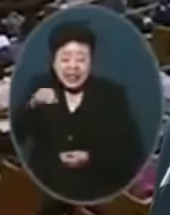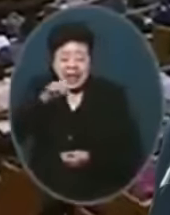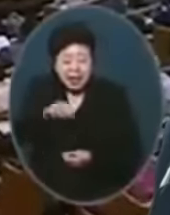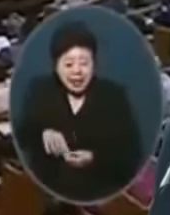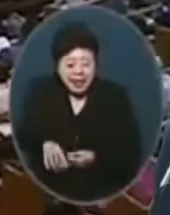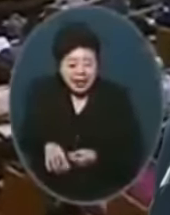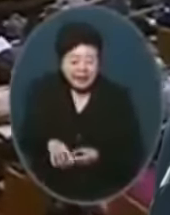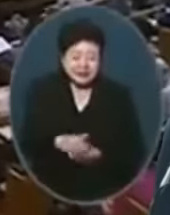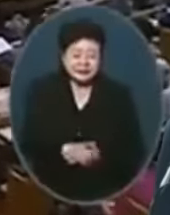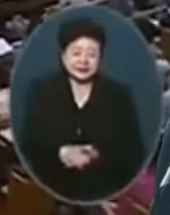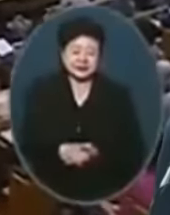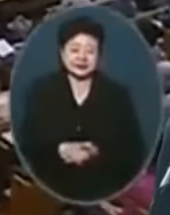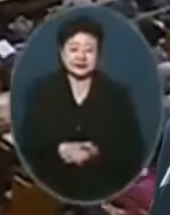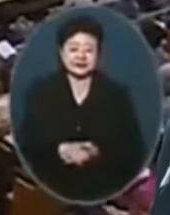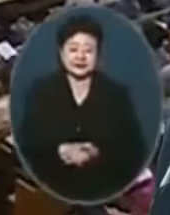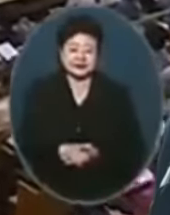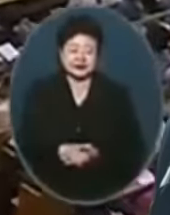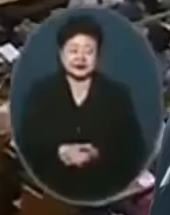앞에